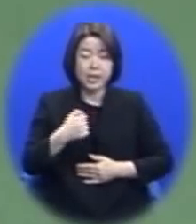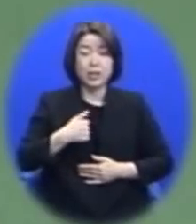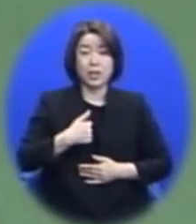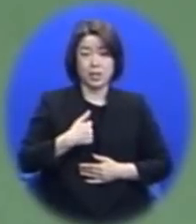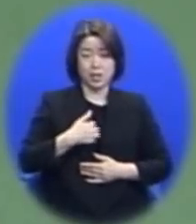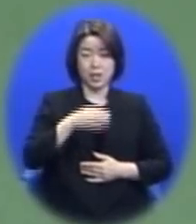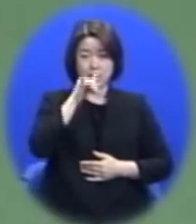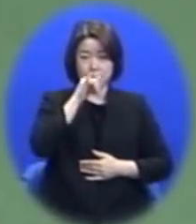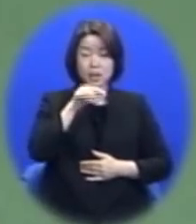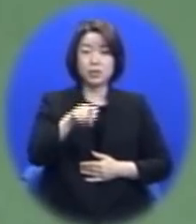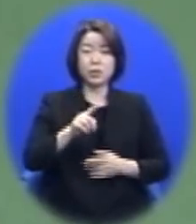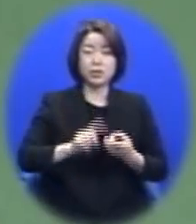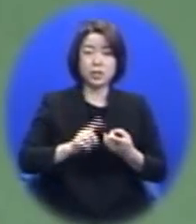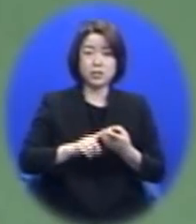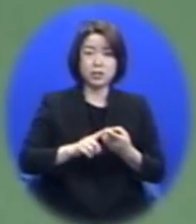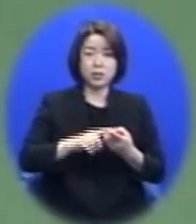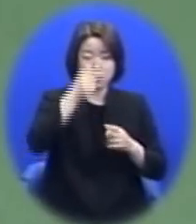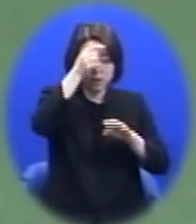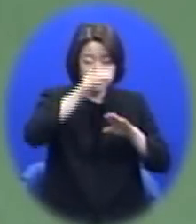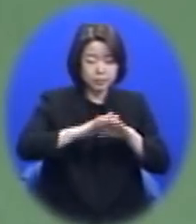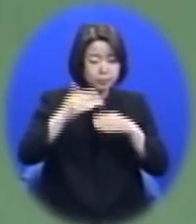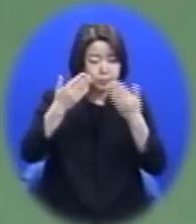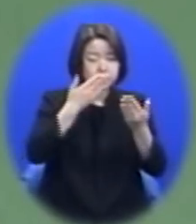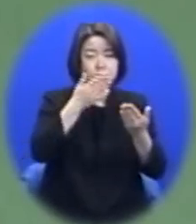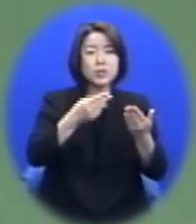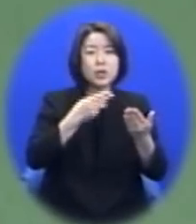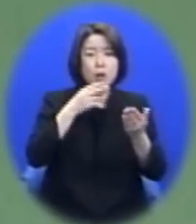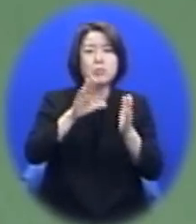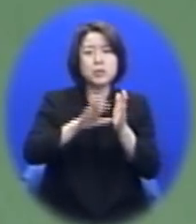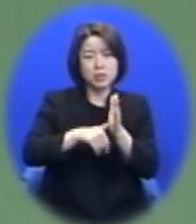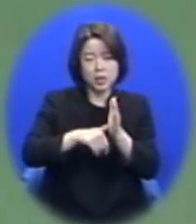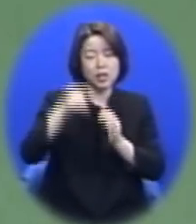것을 예배 드릴 수 없을 때 가서 깨닫는 것.